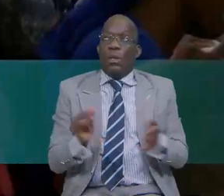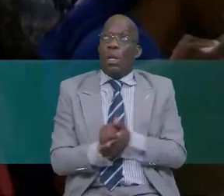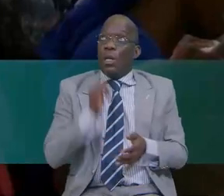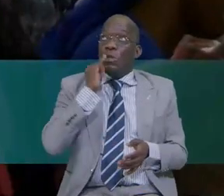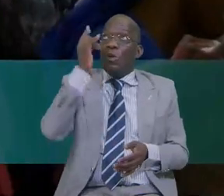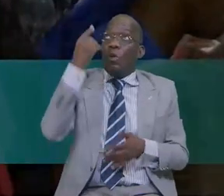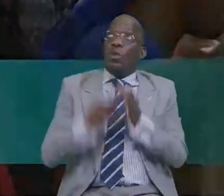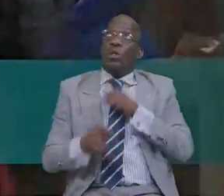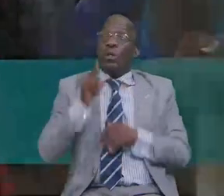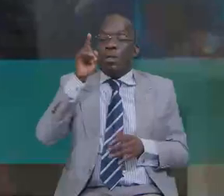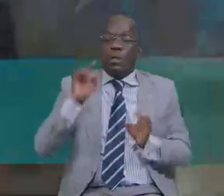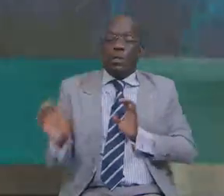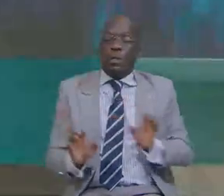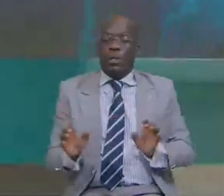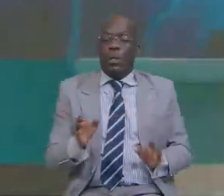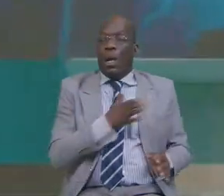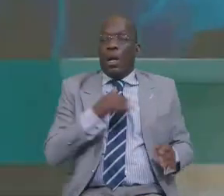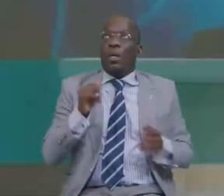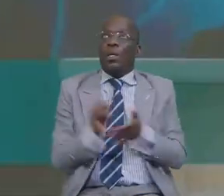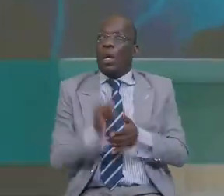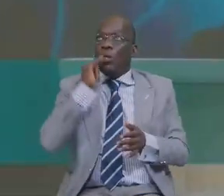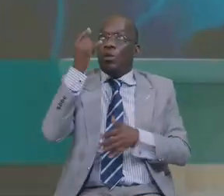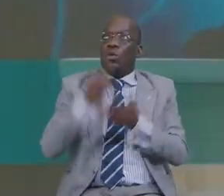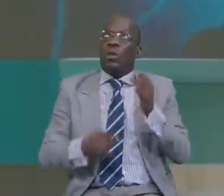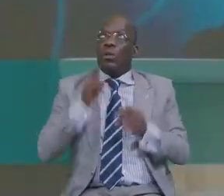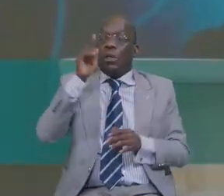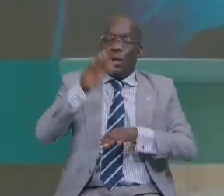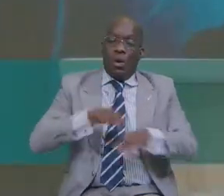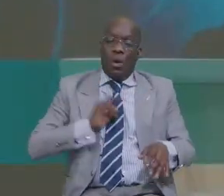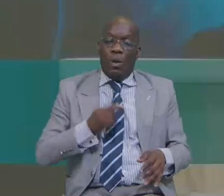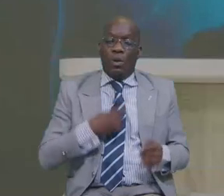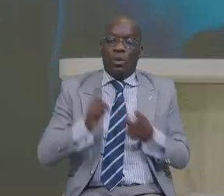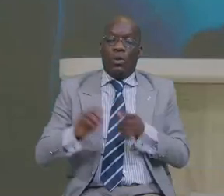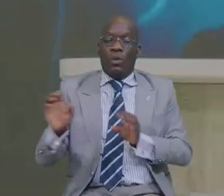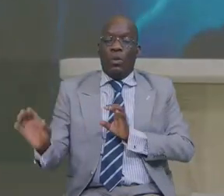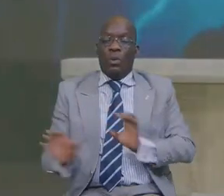fait, c'est ce qu'il nous a appelé à faire. Deuxième point,